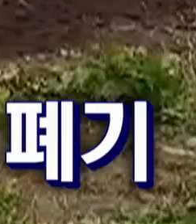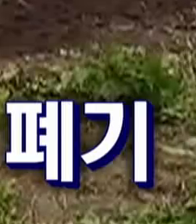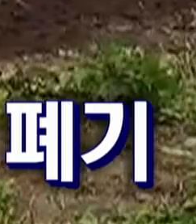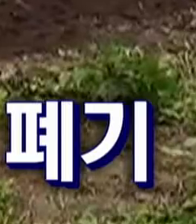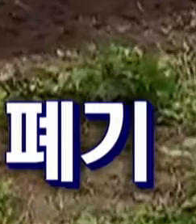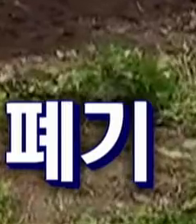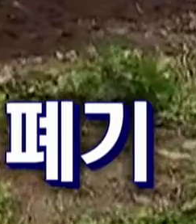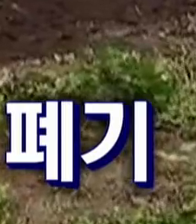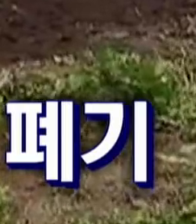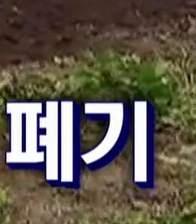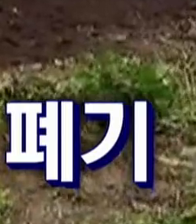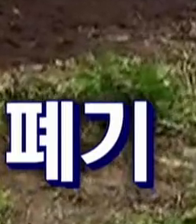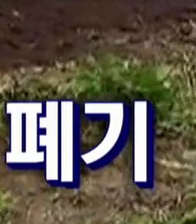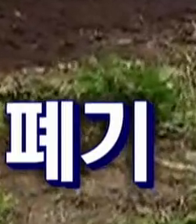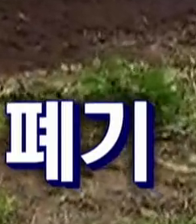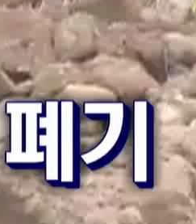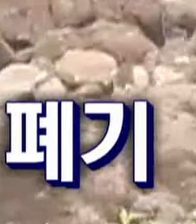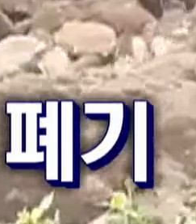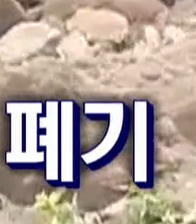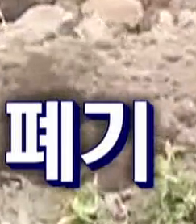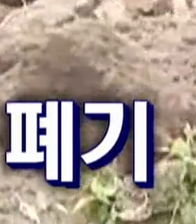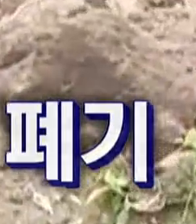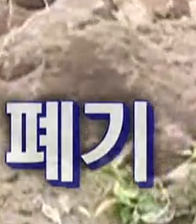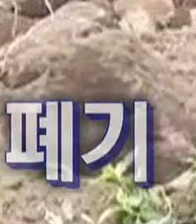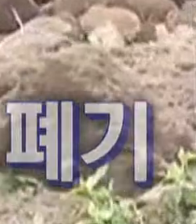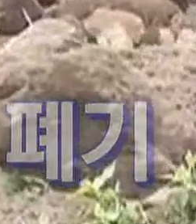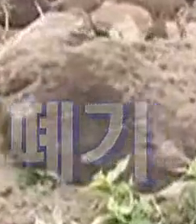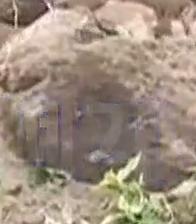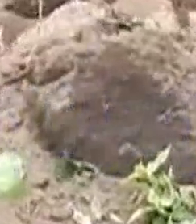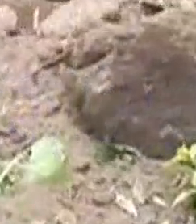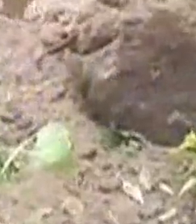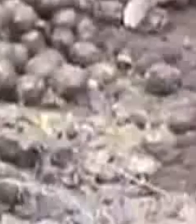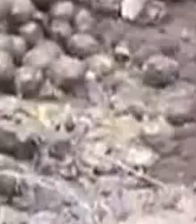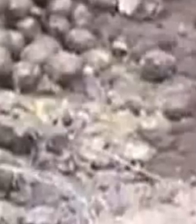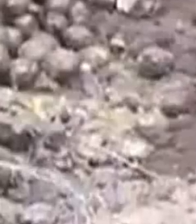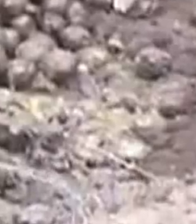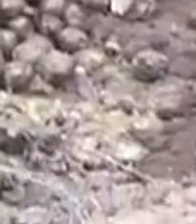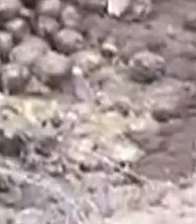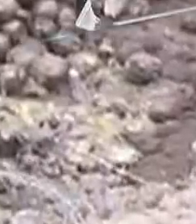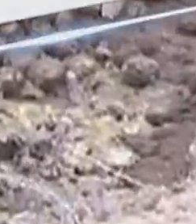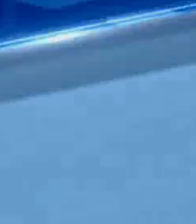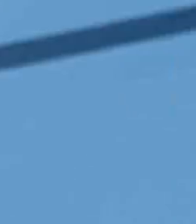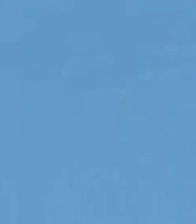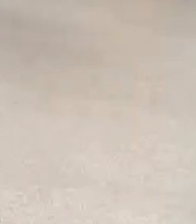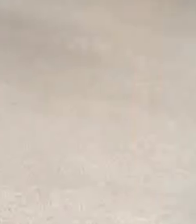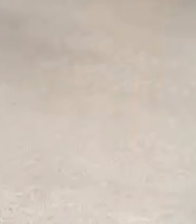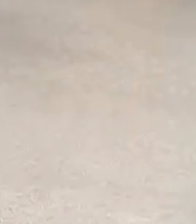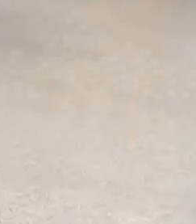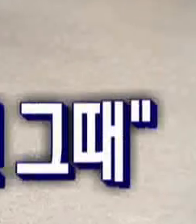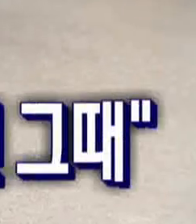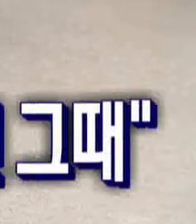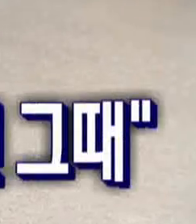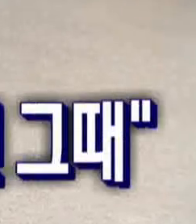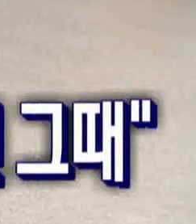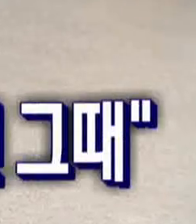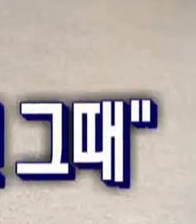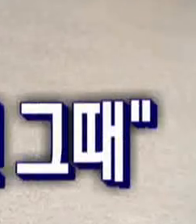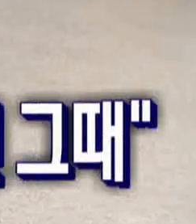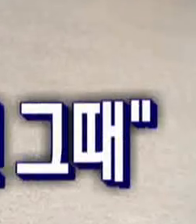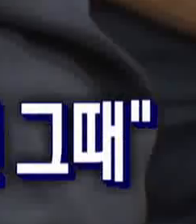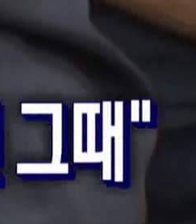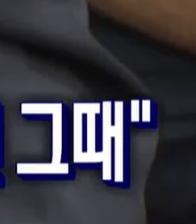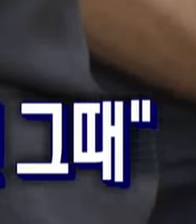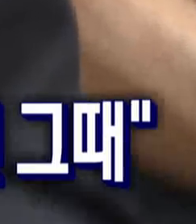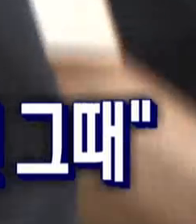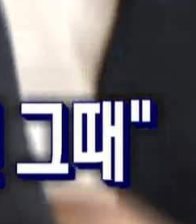지속적으로 떨어지면서 공급 물량을 줄이기 위해 올해 처음으로 산지 폐기까지 이뤄지는 상황입니다. 6.25 전쟁